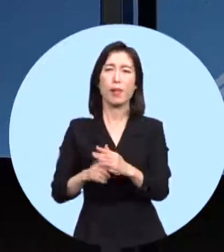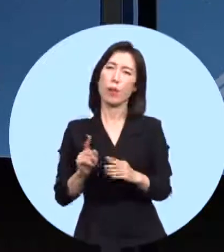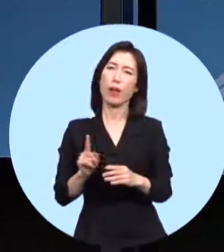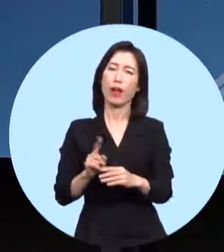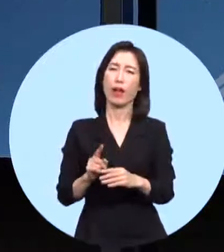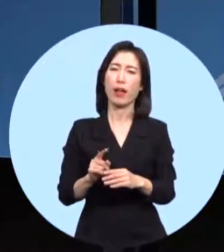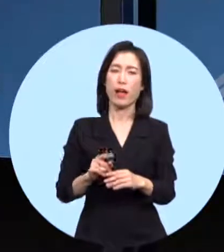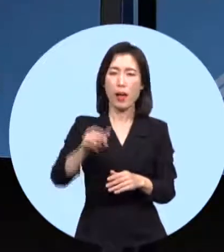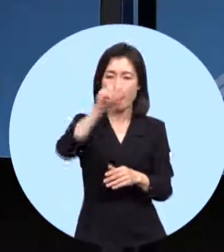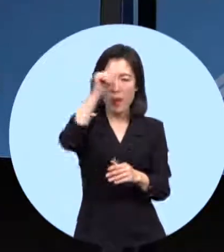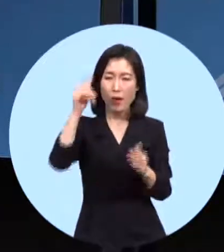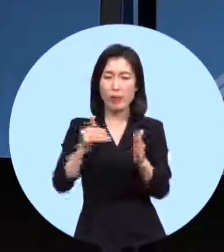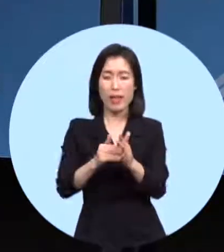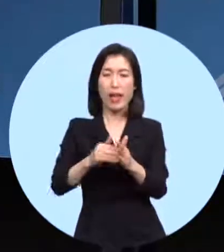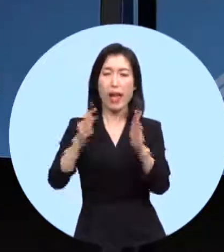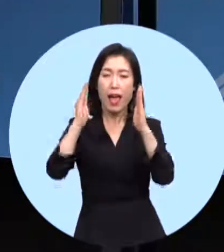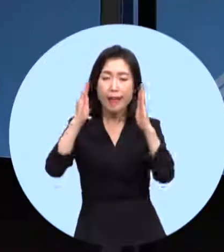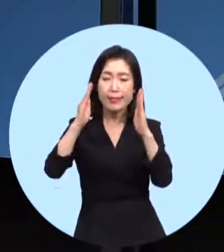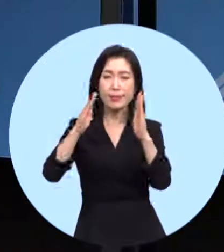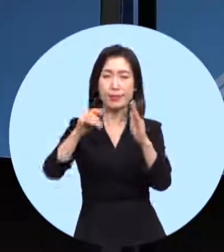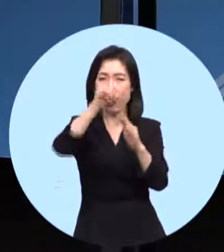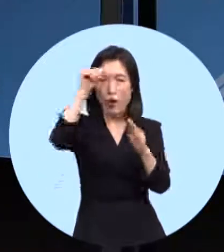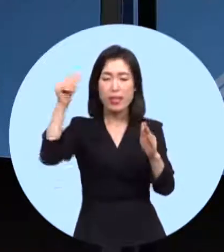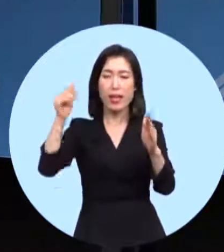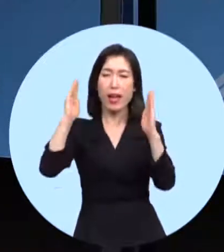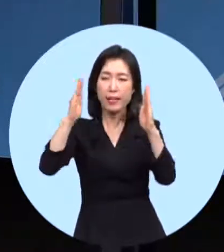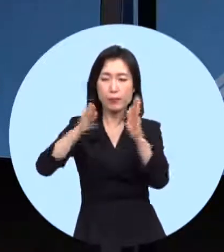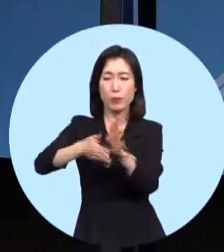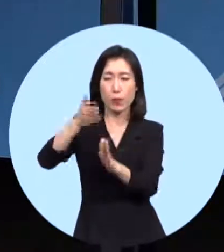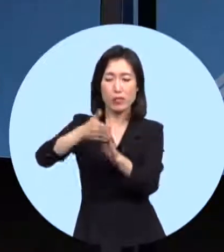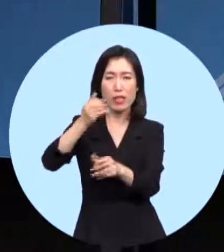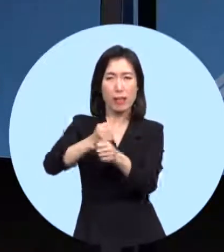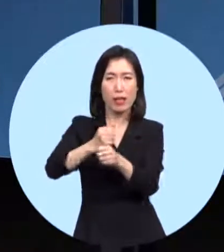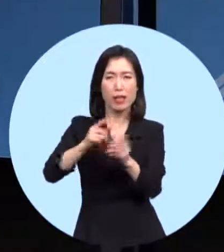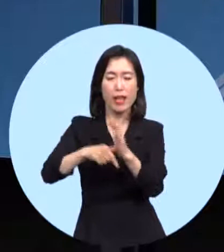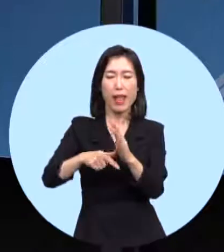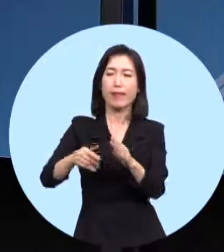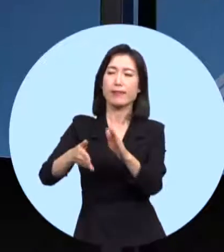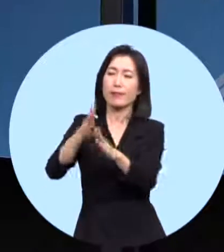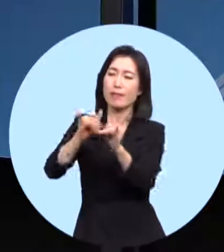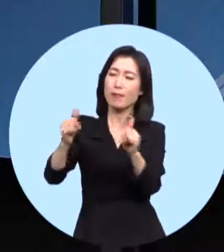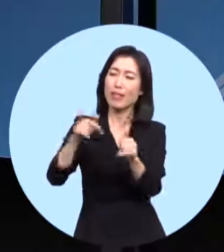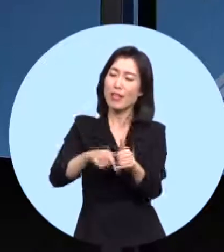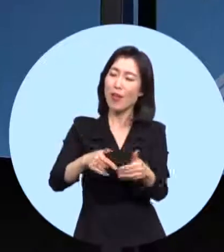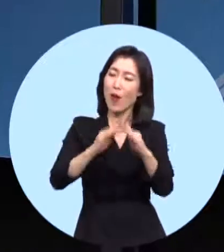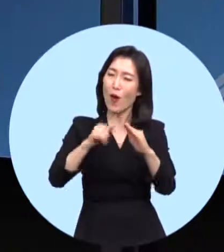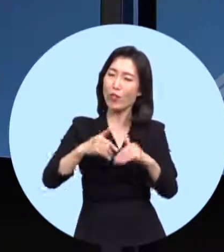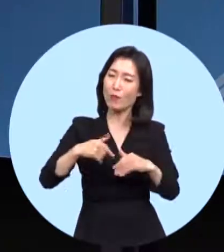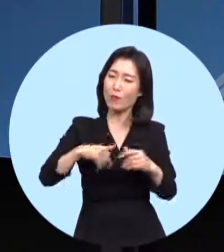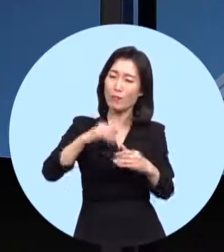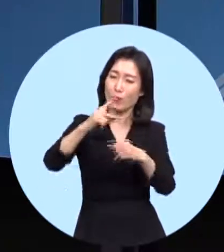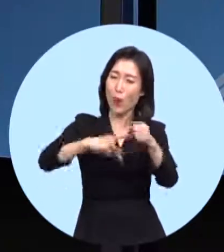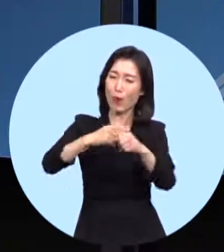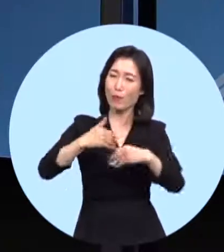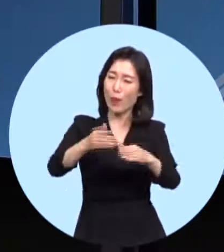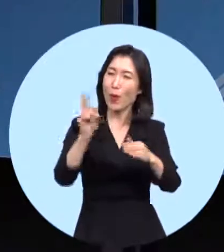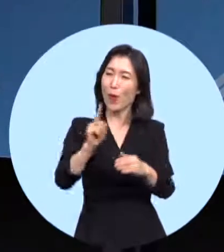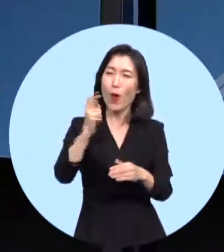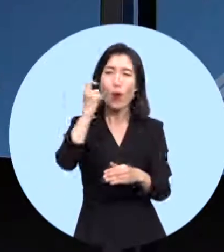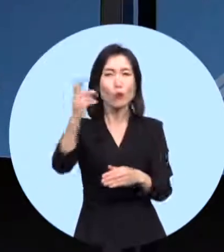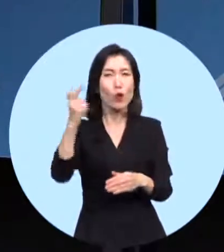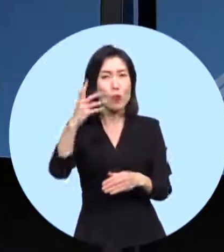아니 평생학습 도시의 정보를 나누고 있는지 묻고 싶었습니다. 제가